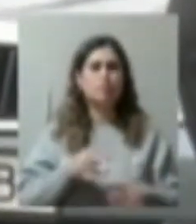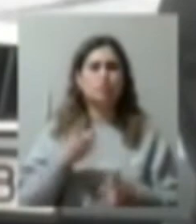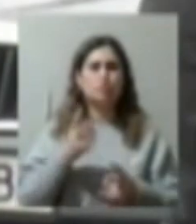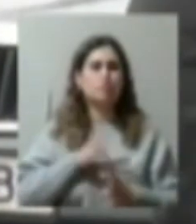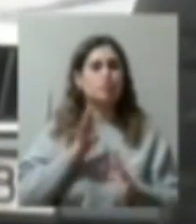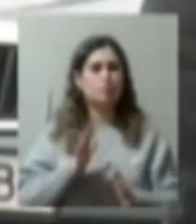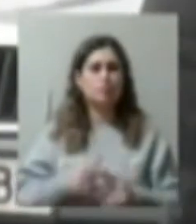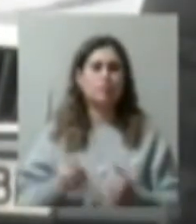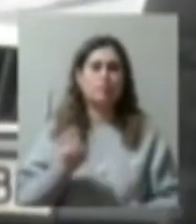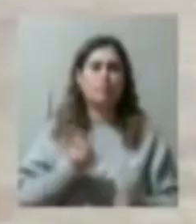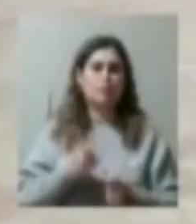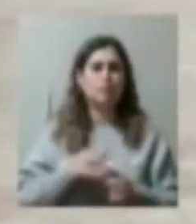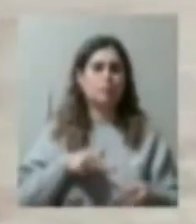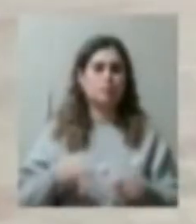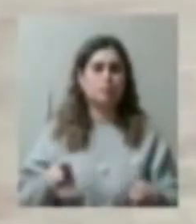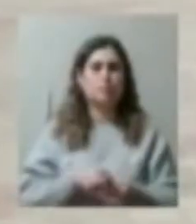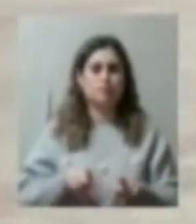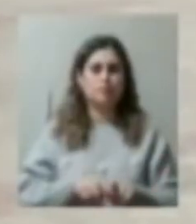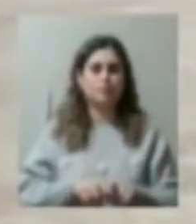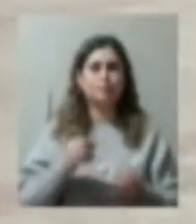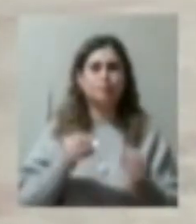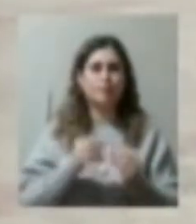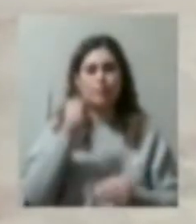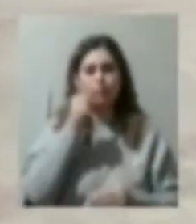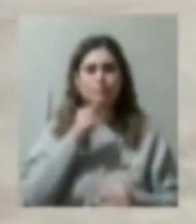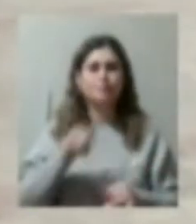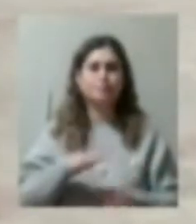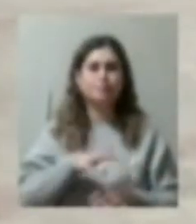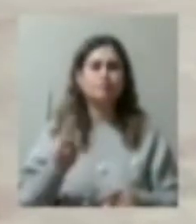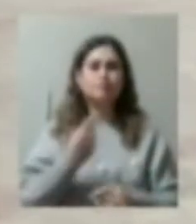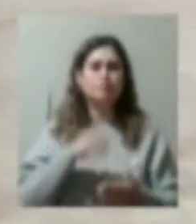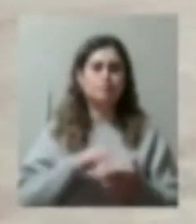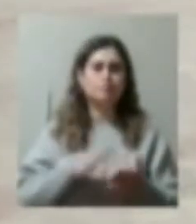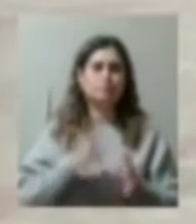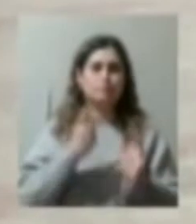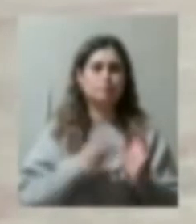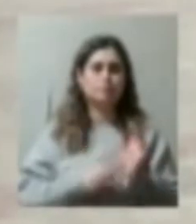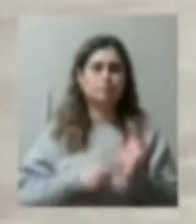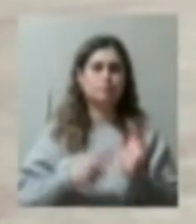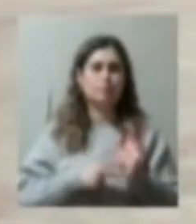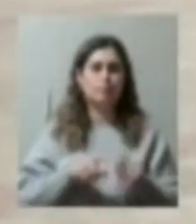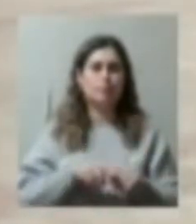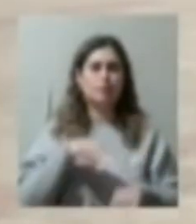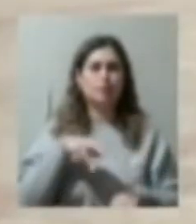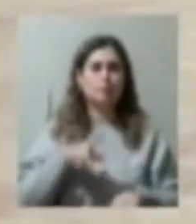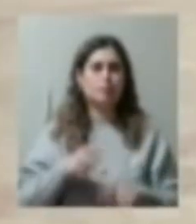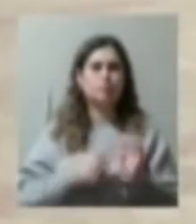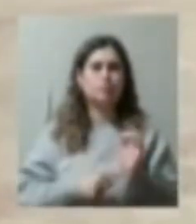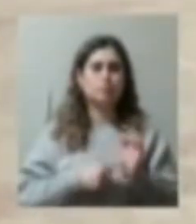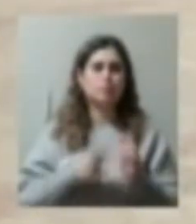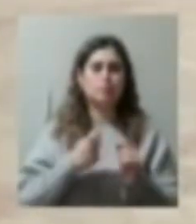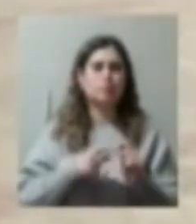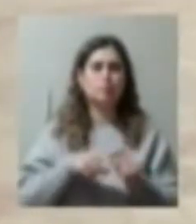тільки водії, а й пішоходи. За 10 місяців на території області зафіксовано 187 таких ДТП. 160 з них – це ДТП